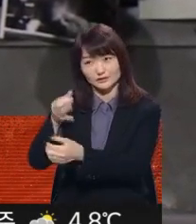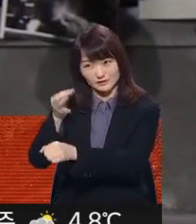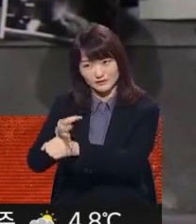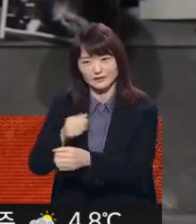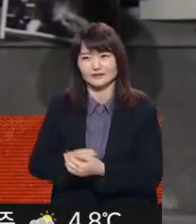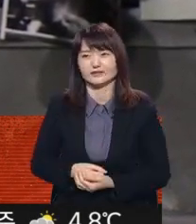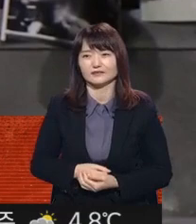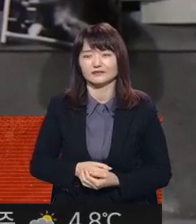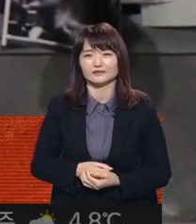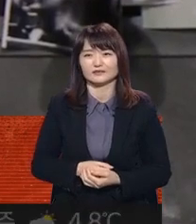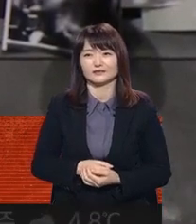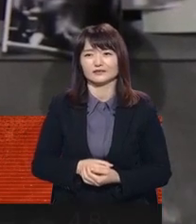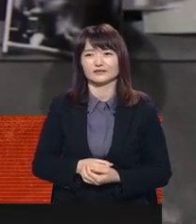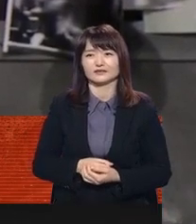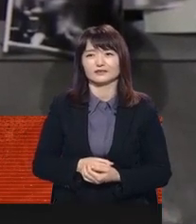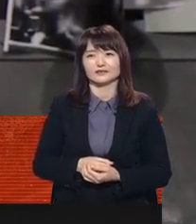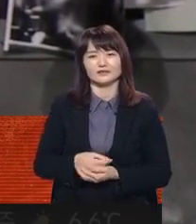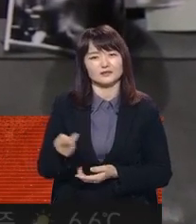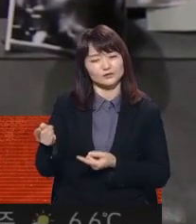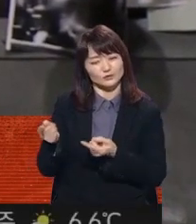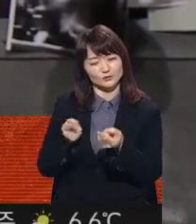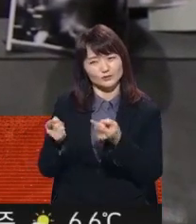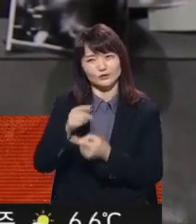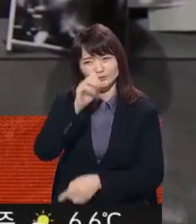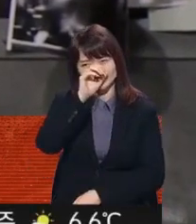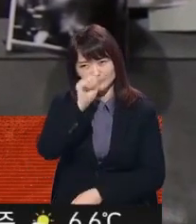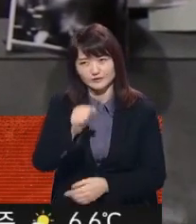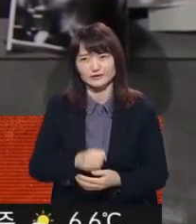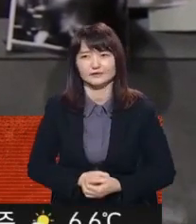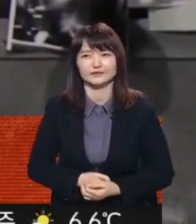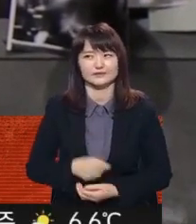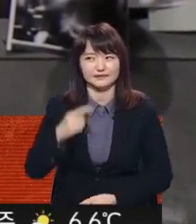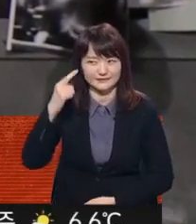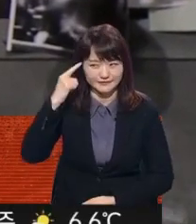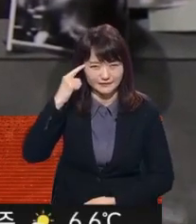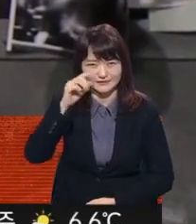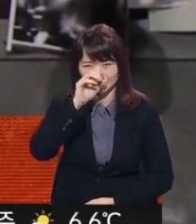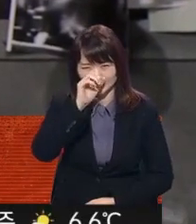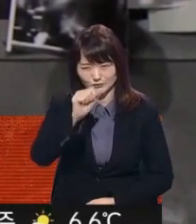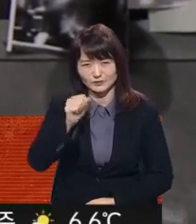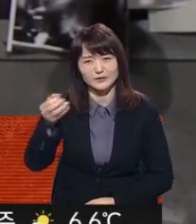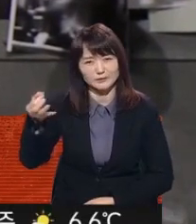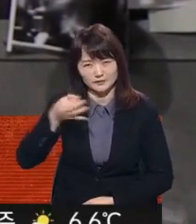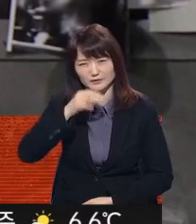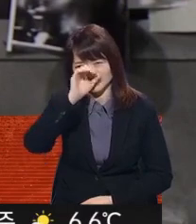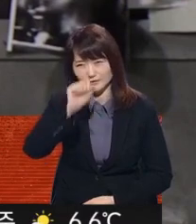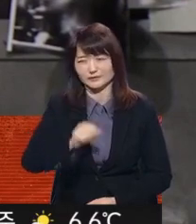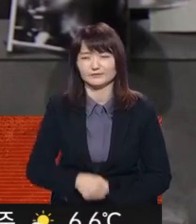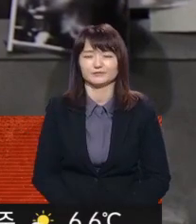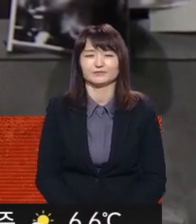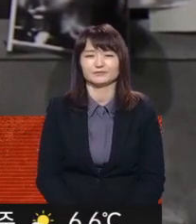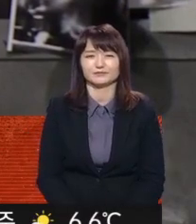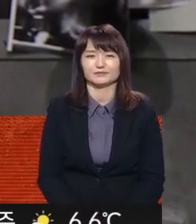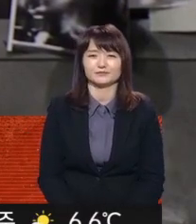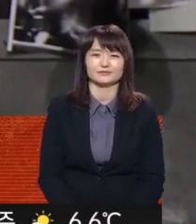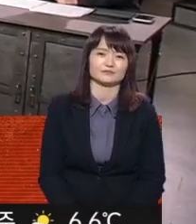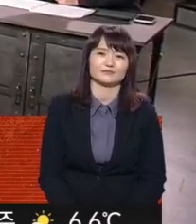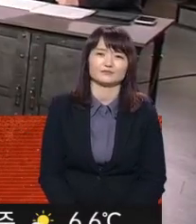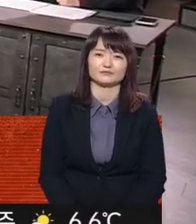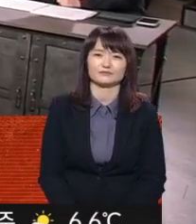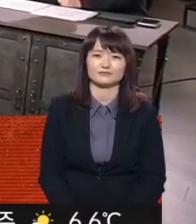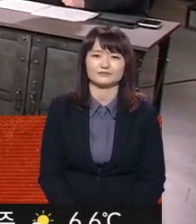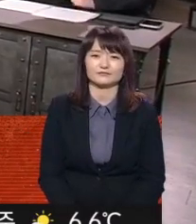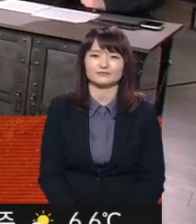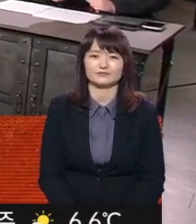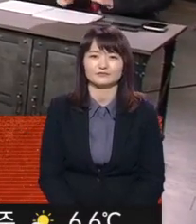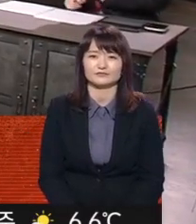중고도 괜찮고, 요렇게 좀 하면 좋지 않을까. 이런 마인드를 좀 좋게 봐줬으면 좋겠어요. 알겠습니다. 절약 마인드. 알겠습니다. 자, 이 기자,